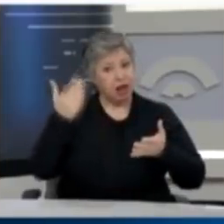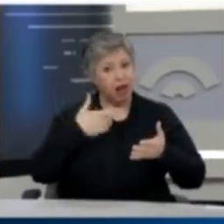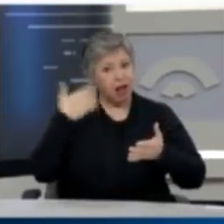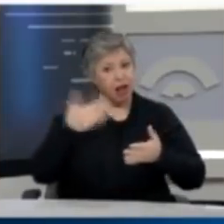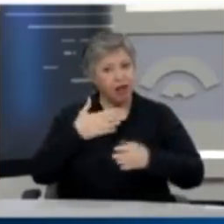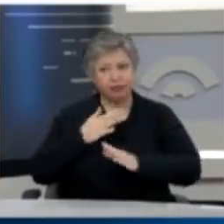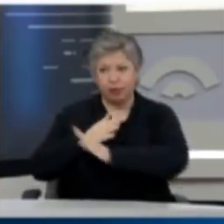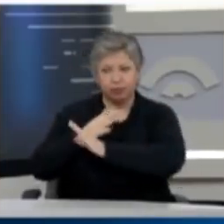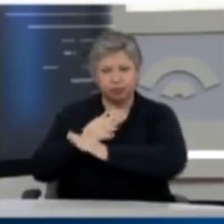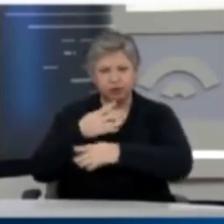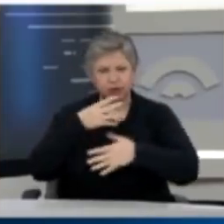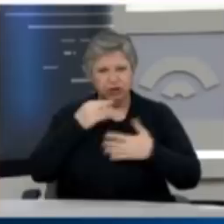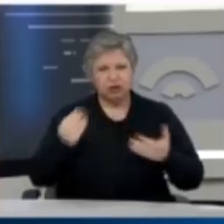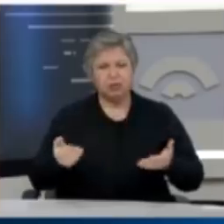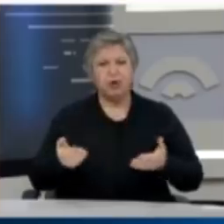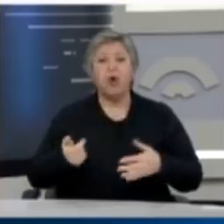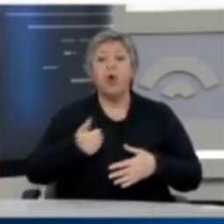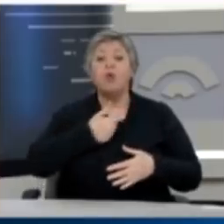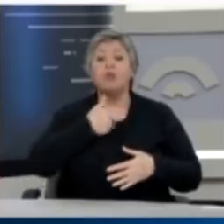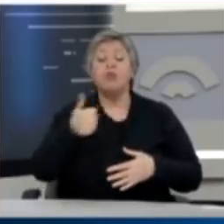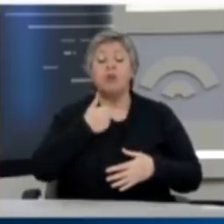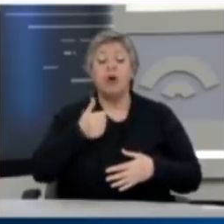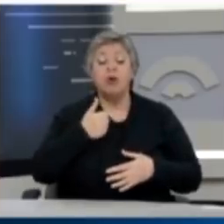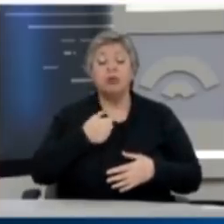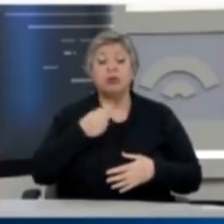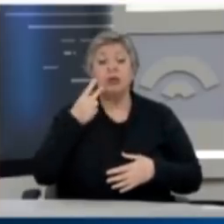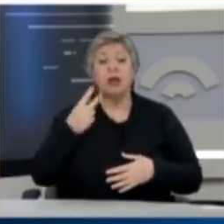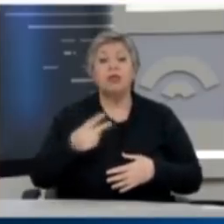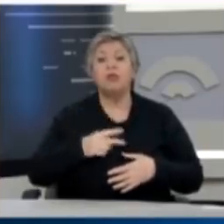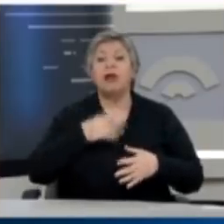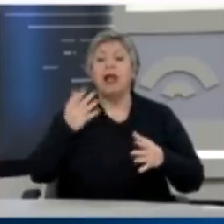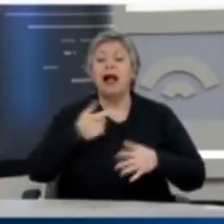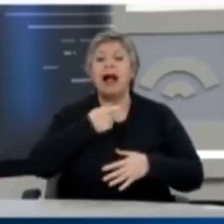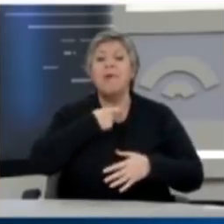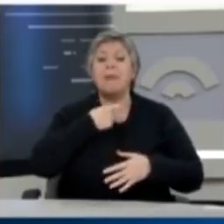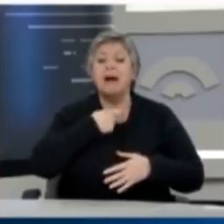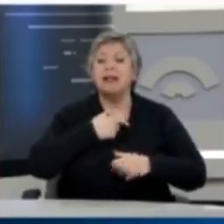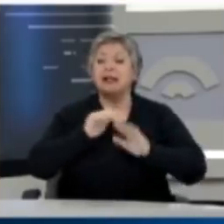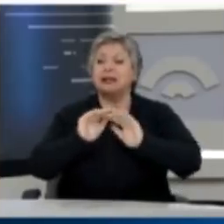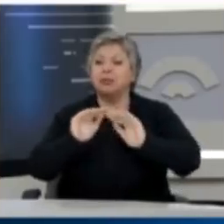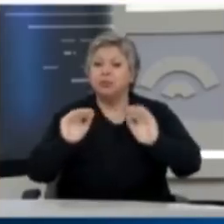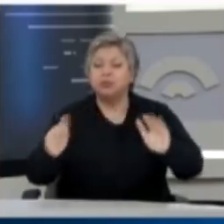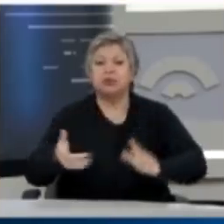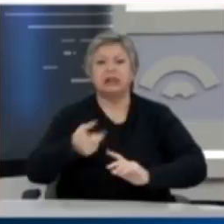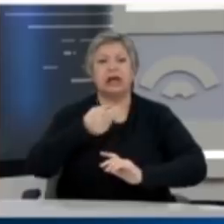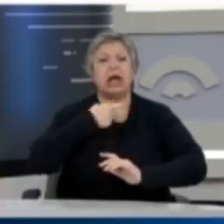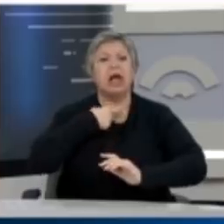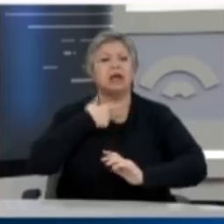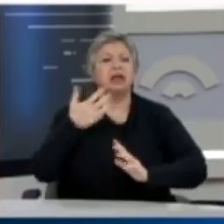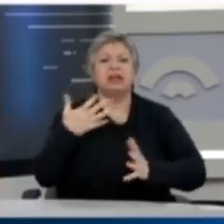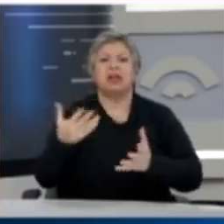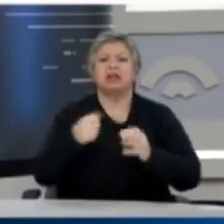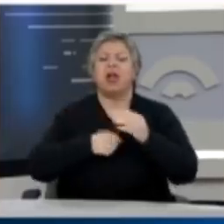Να εξετάζεται μόνο η δυνατότητα επίταξης αναγκαίων υποδομών, όπως είναι